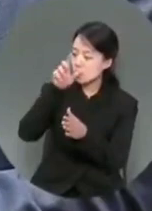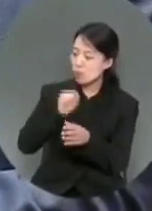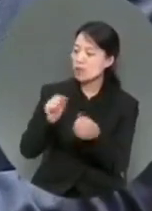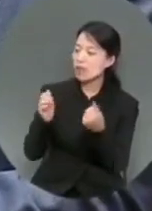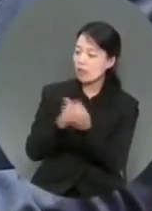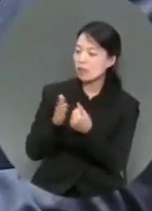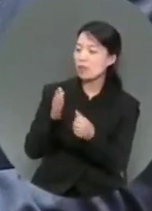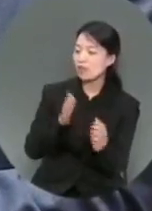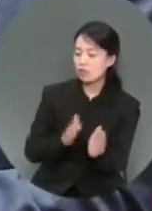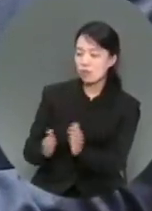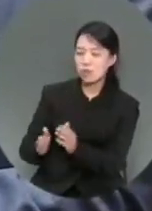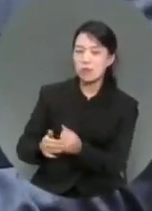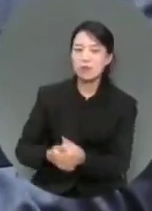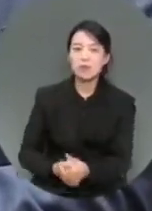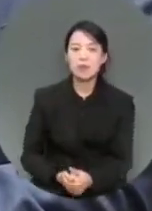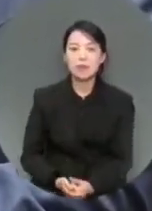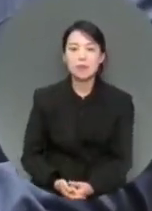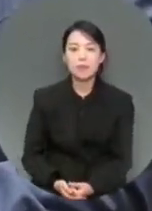겁니다.